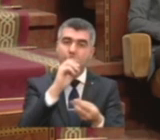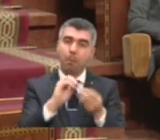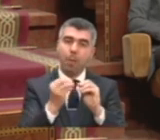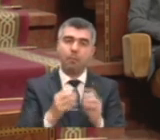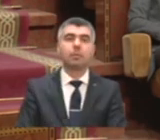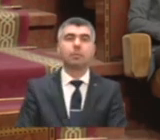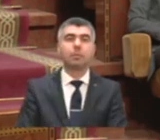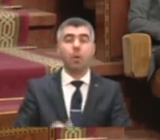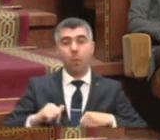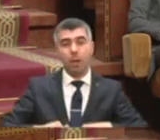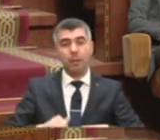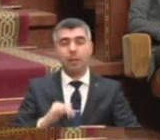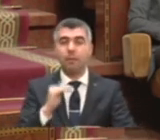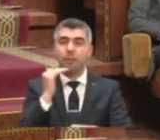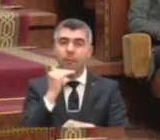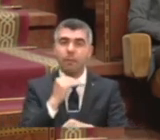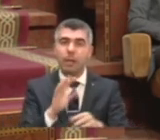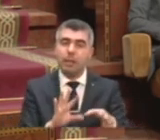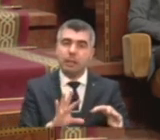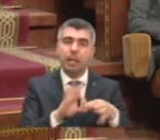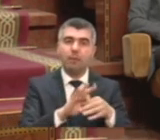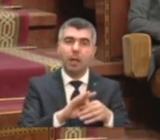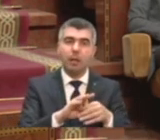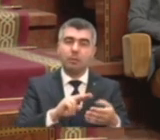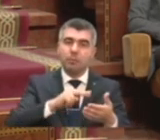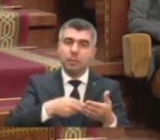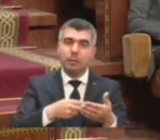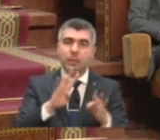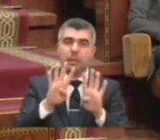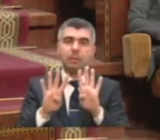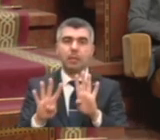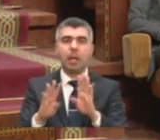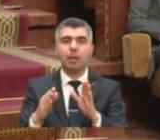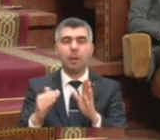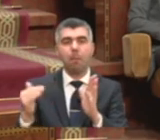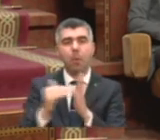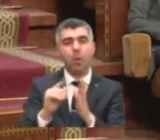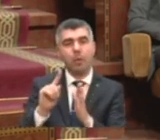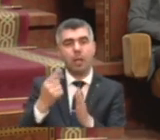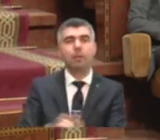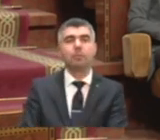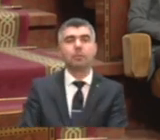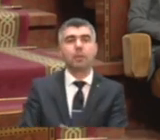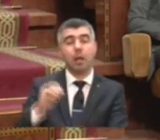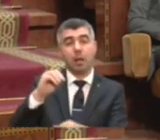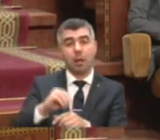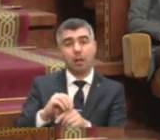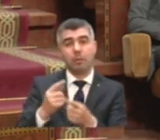الوزيرة كنتمناو تعجلوا بالاتفاقية اللي فيها 18 مليون ديال الدرهم، بغينا نفكوا هذا المشكل، الله يجازيكم بخير. ثم بالنسبة للديناصور